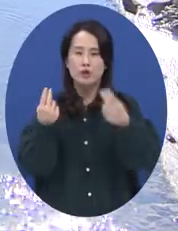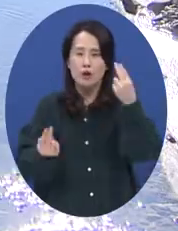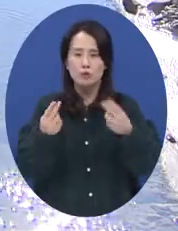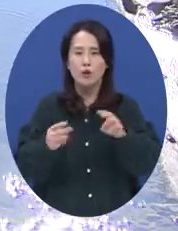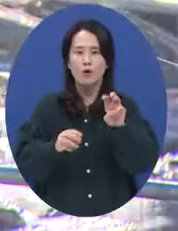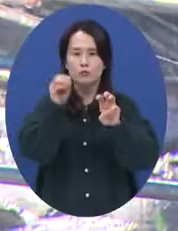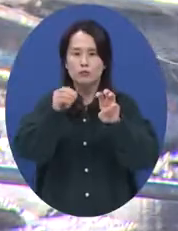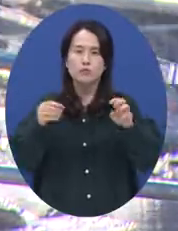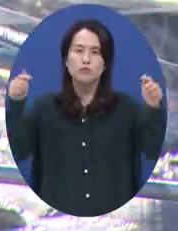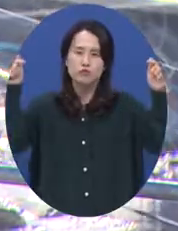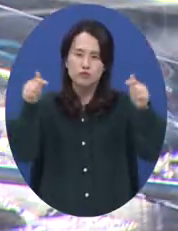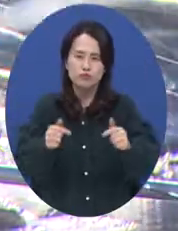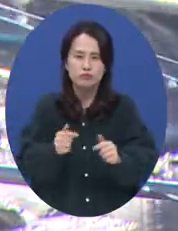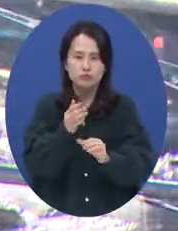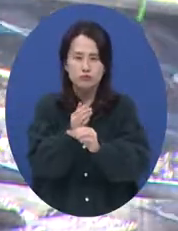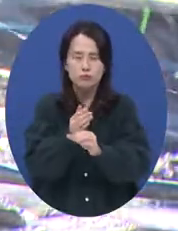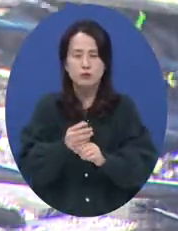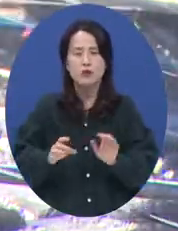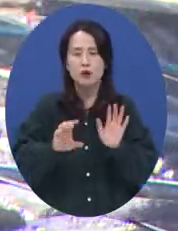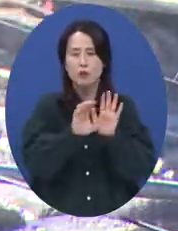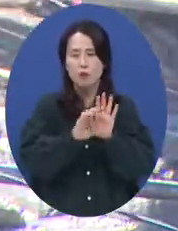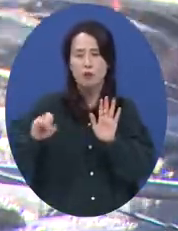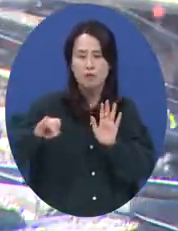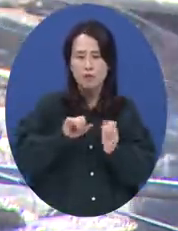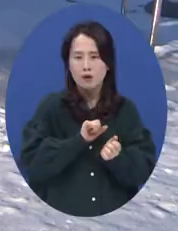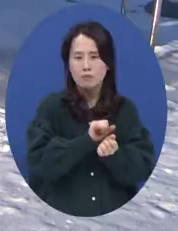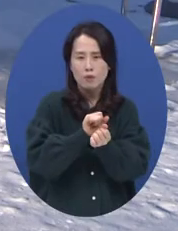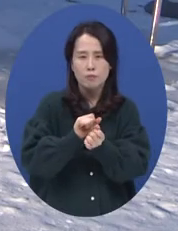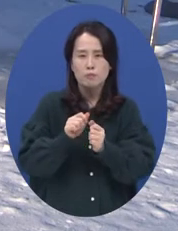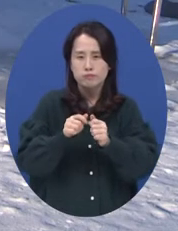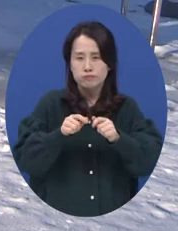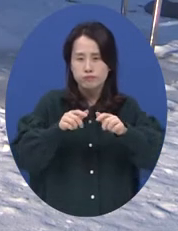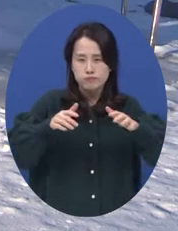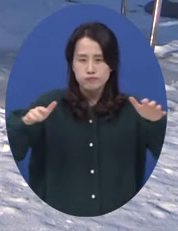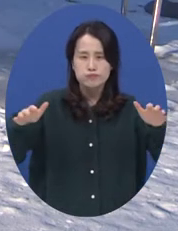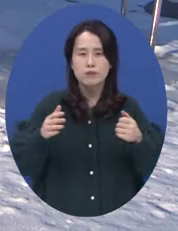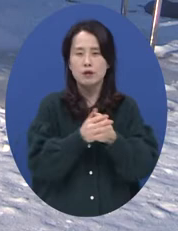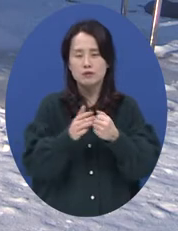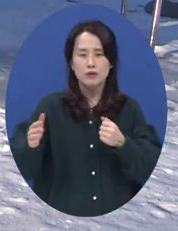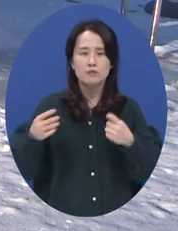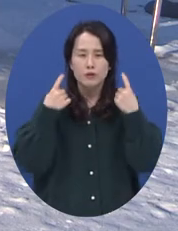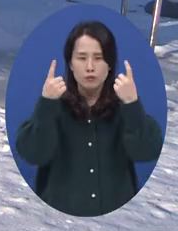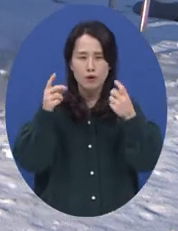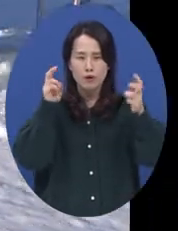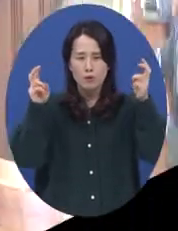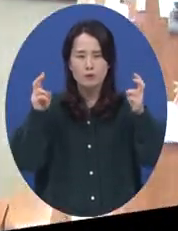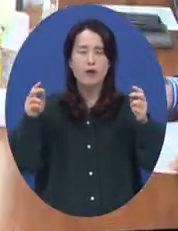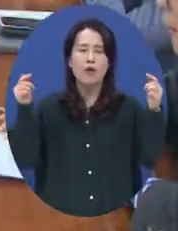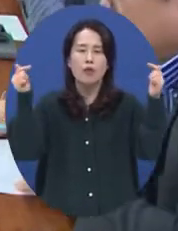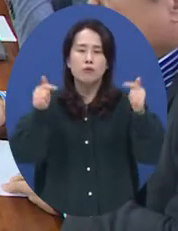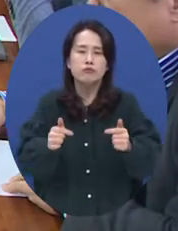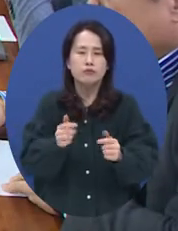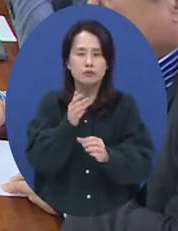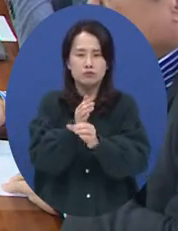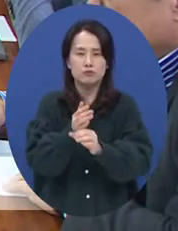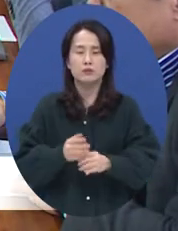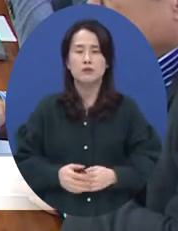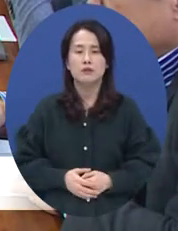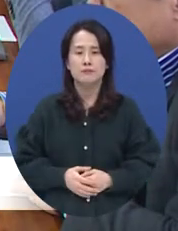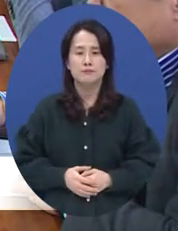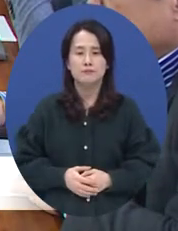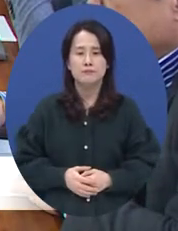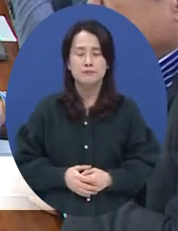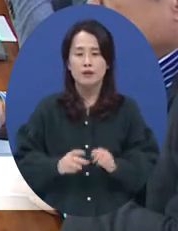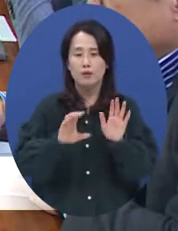상황. 신종 코로나 바이러스 확산으로 인해 관광업계가 위축되고 있는 실정입니다. 경기도는